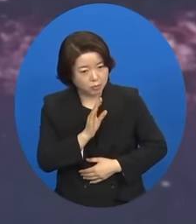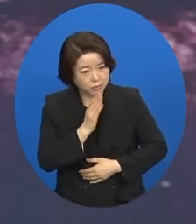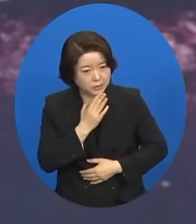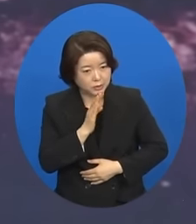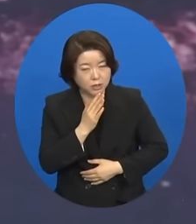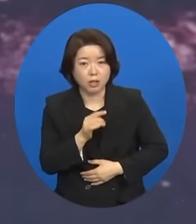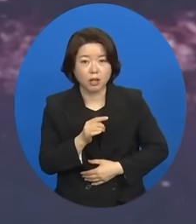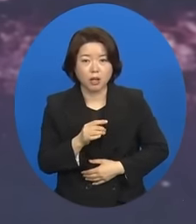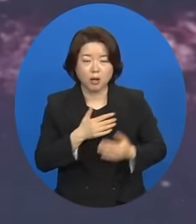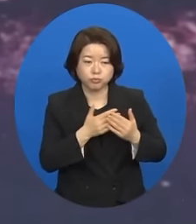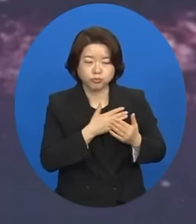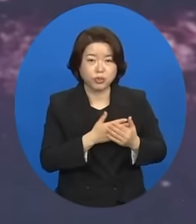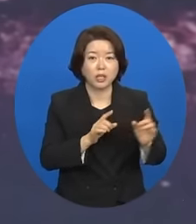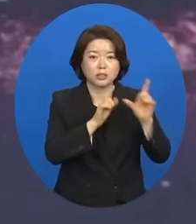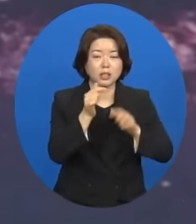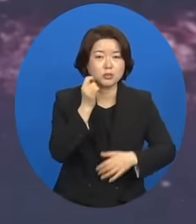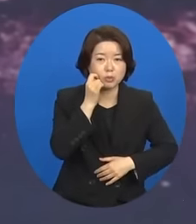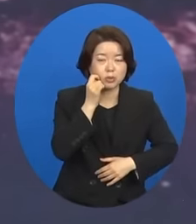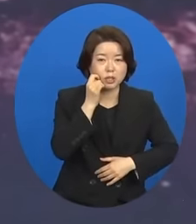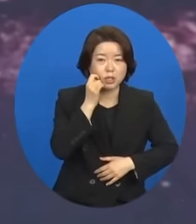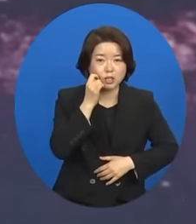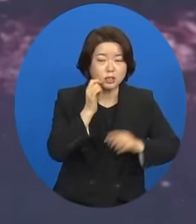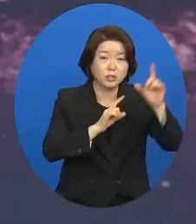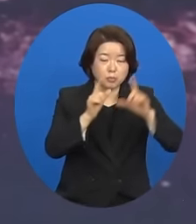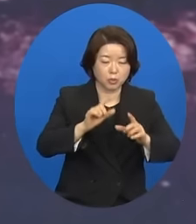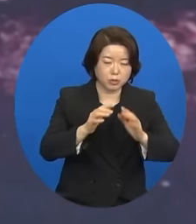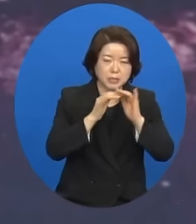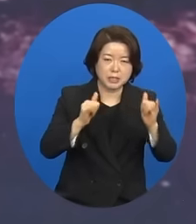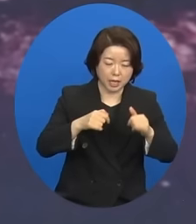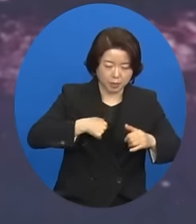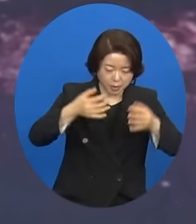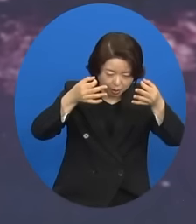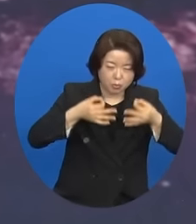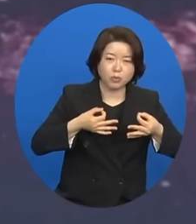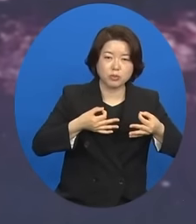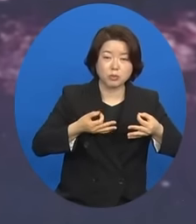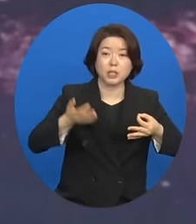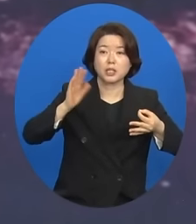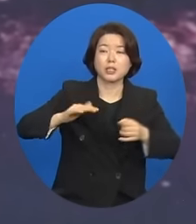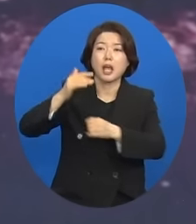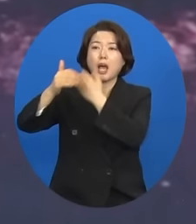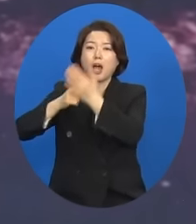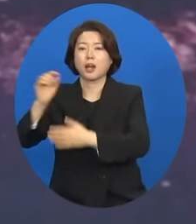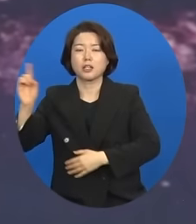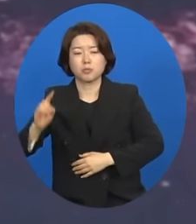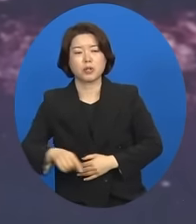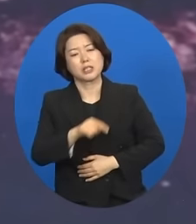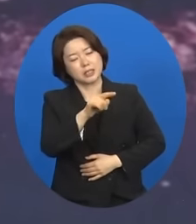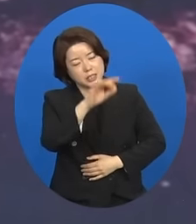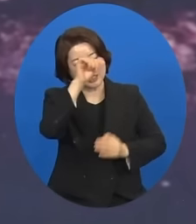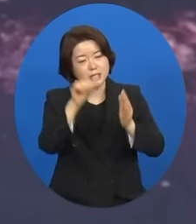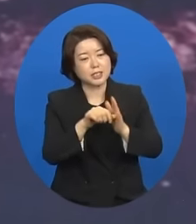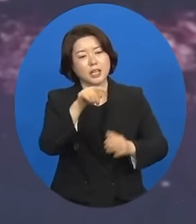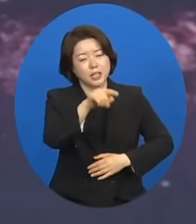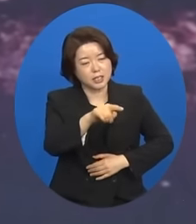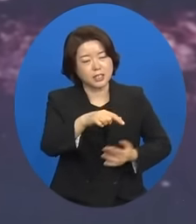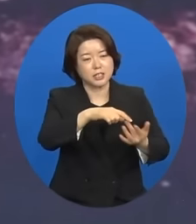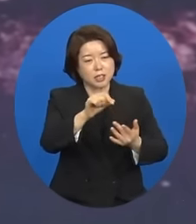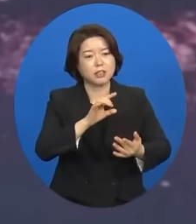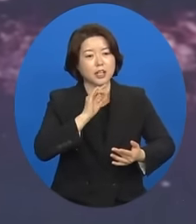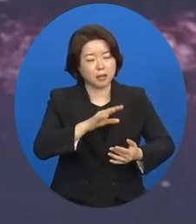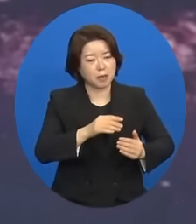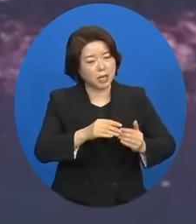불안해 우리는 못 삽니다 그것이 인간이에요 그근데 하나님께서 뭐라고 하시냐면 너의 인생은 너의 선택에만